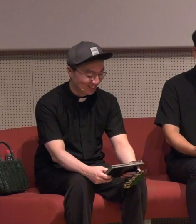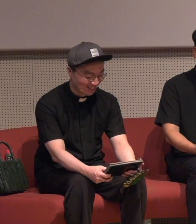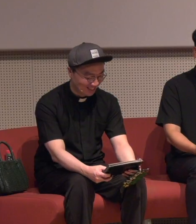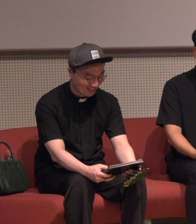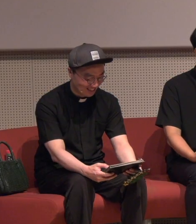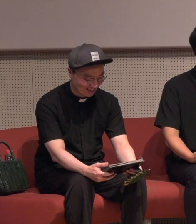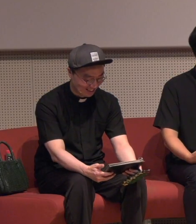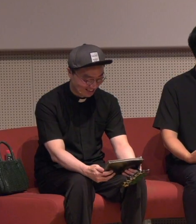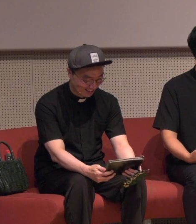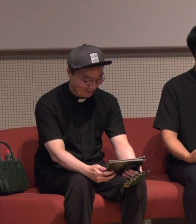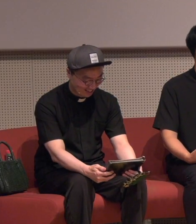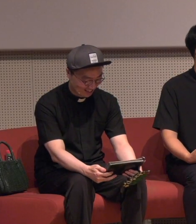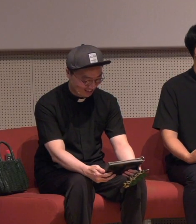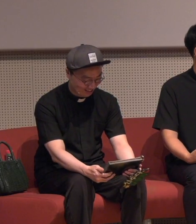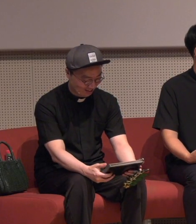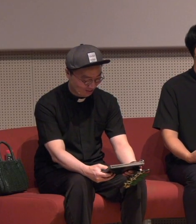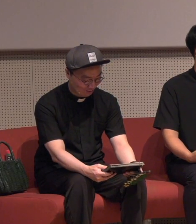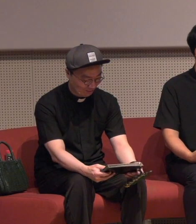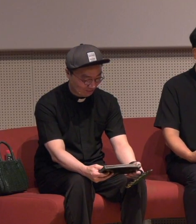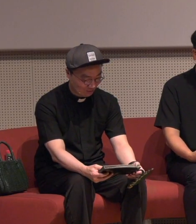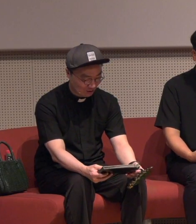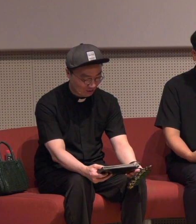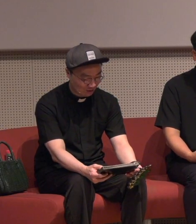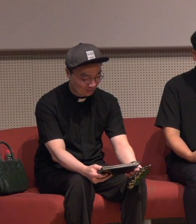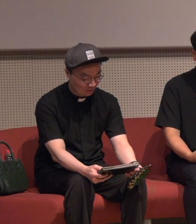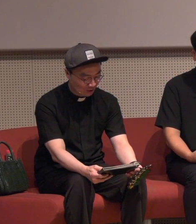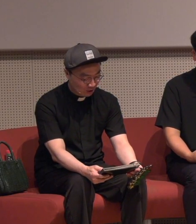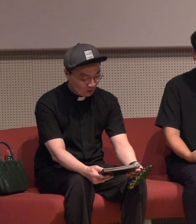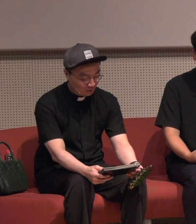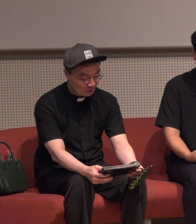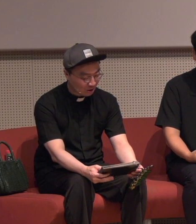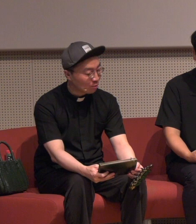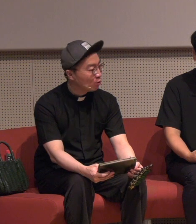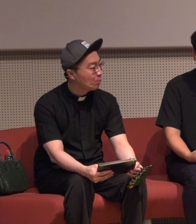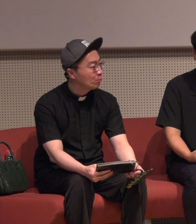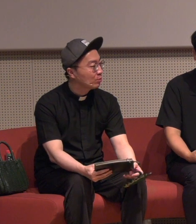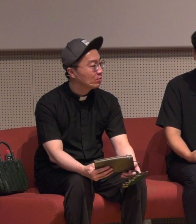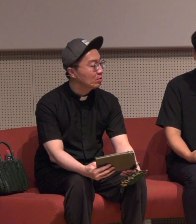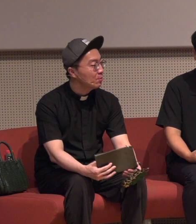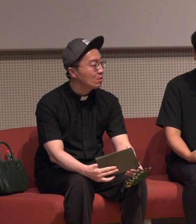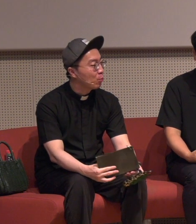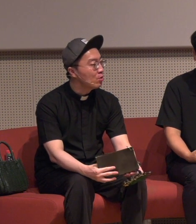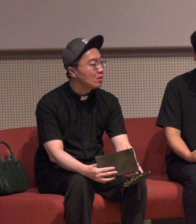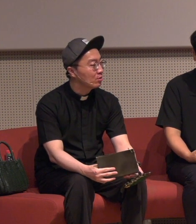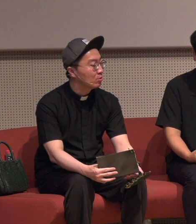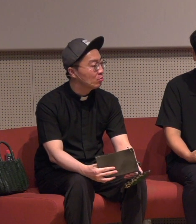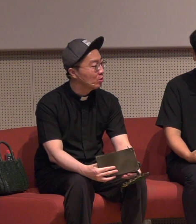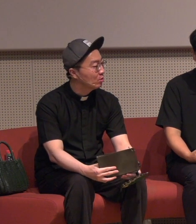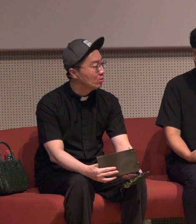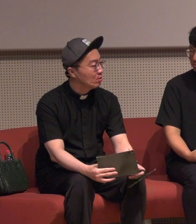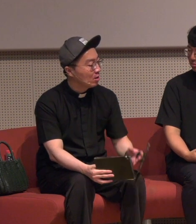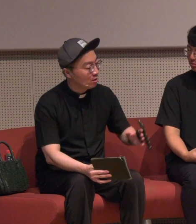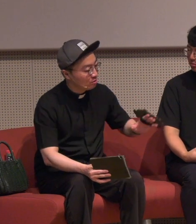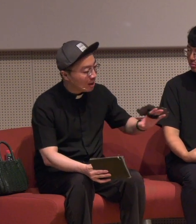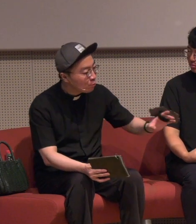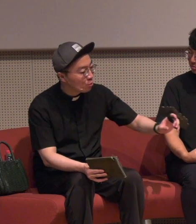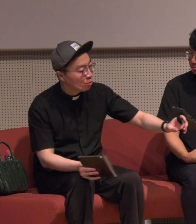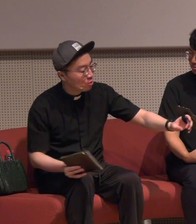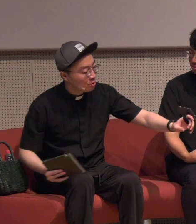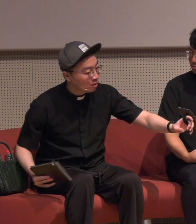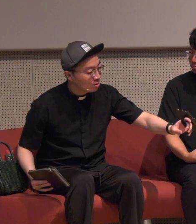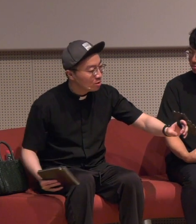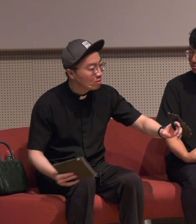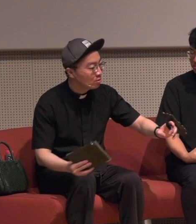네. 야, 대단하시네요. 네. 근데 제가 그 특별히 볼링 같은 경우에는 아까 이렇게